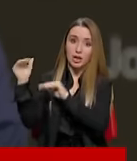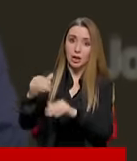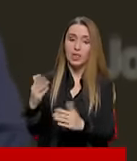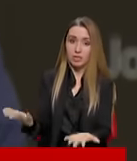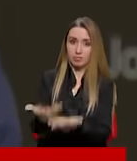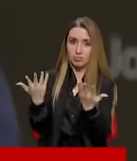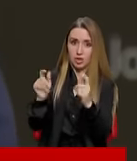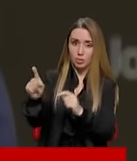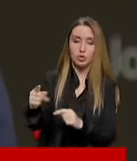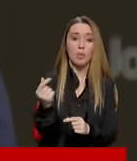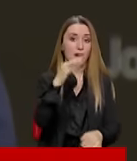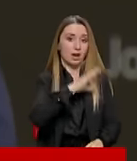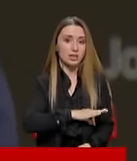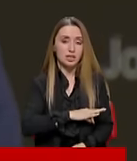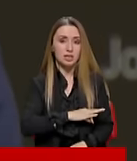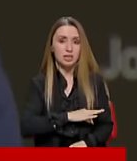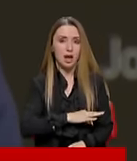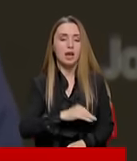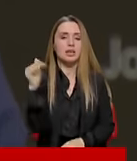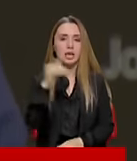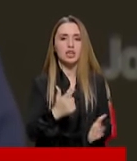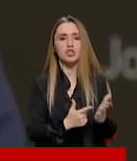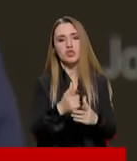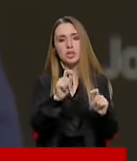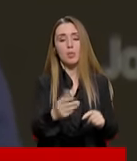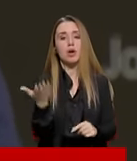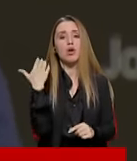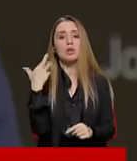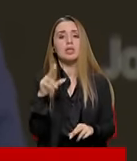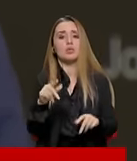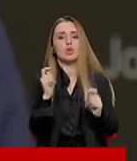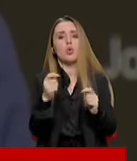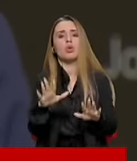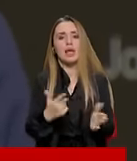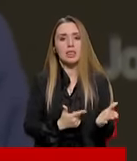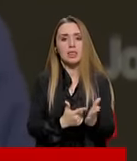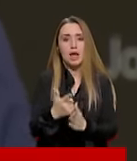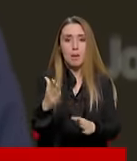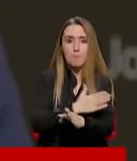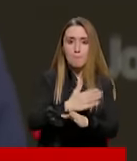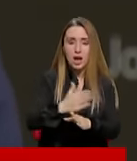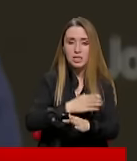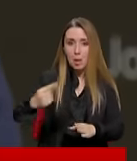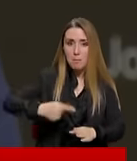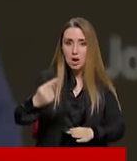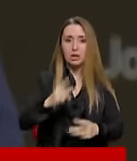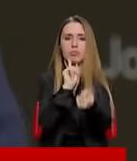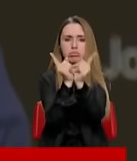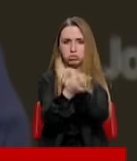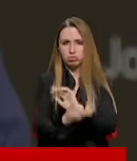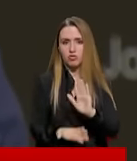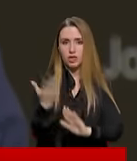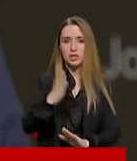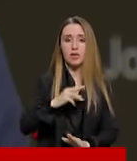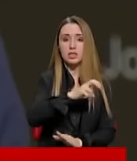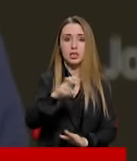para kazanırsa döner yapar niye yapmasın artık eskisi gibi zor da değil tarımdaki ekipmanlar da çoğaldı Dolayısıyla Biz